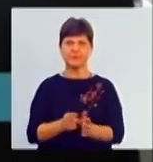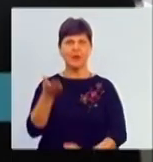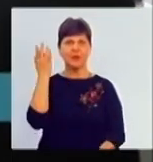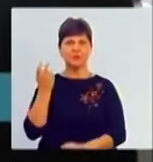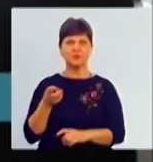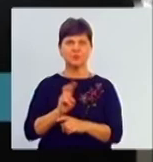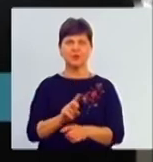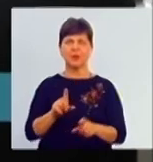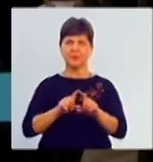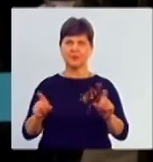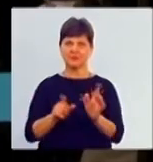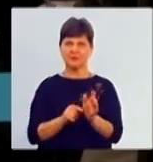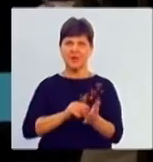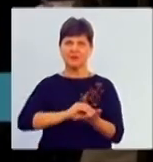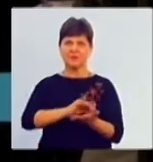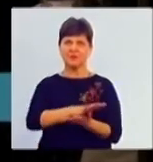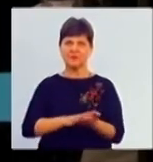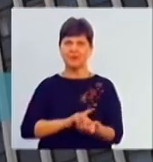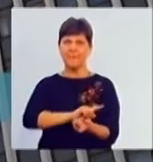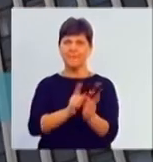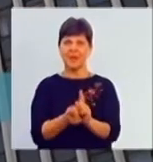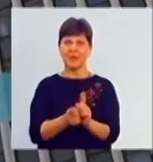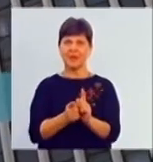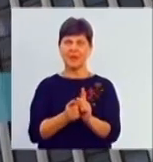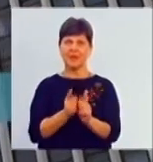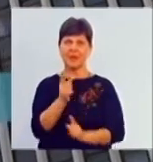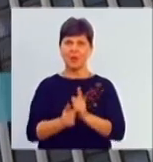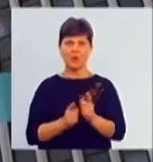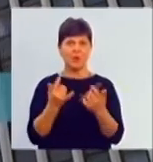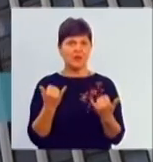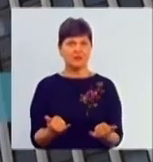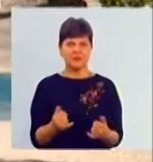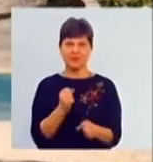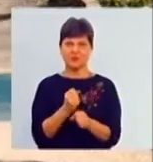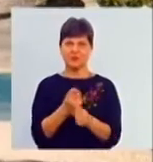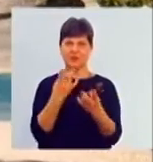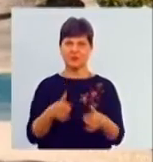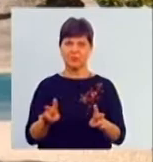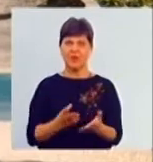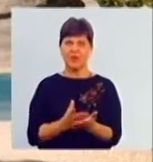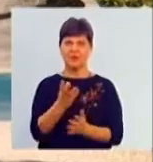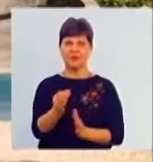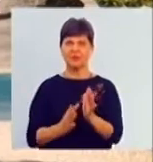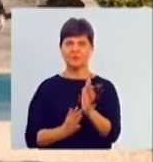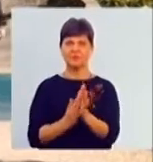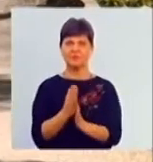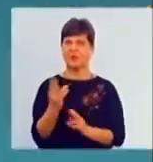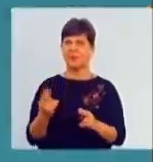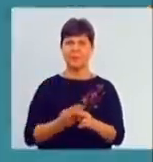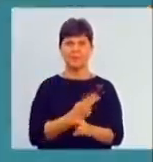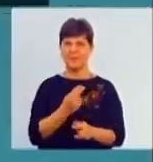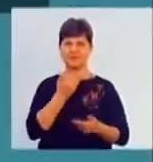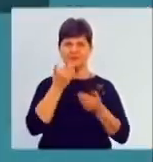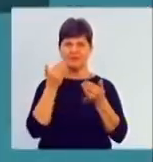пенсійний фонд і написати заяву на перерахунок. Нині цього робити не потрібно. Виплати зростуть без звернення особи.